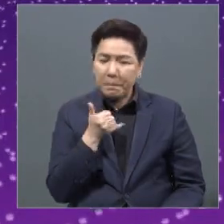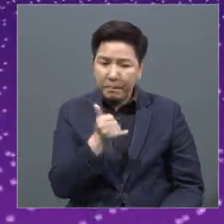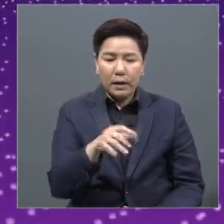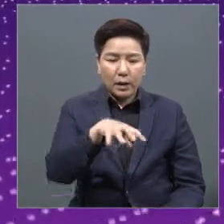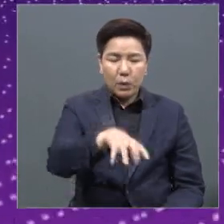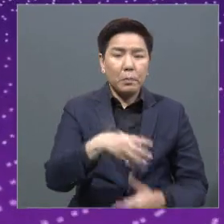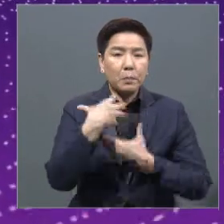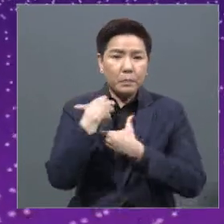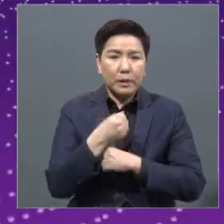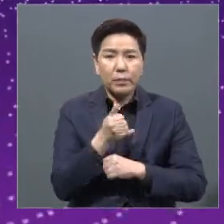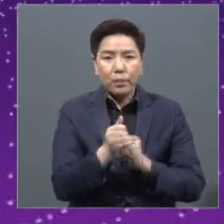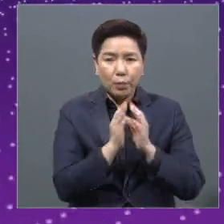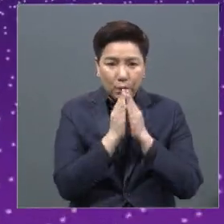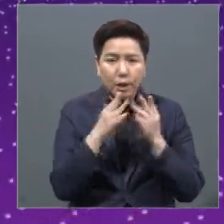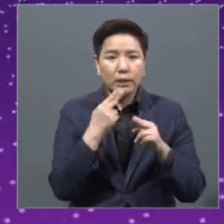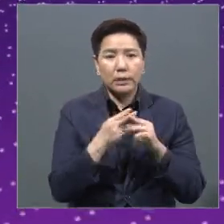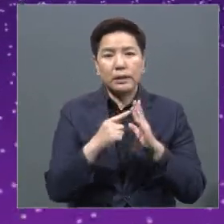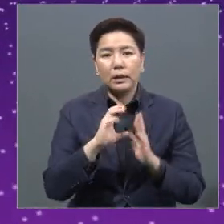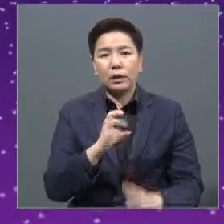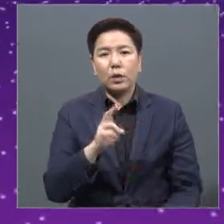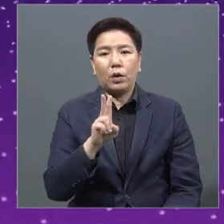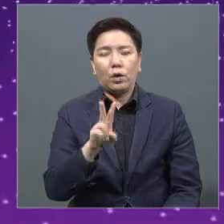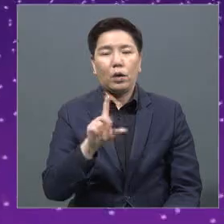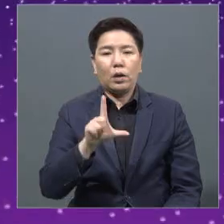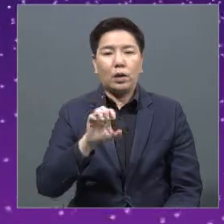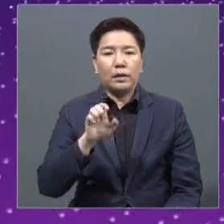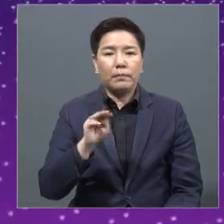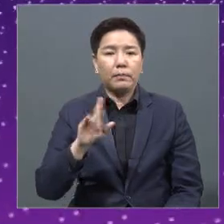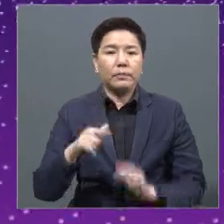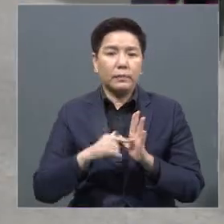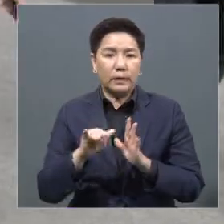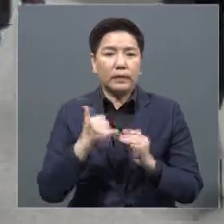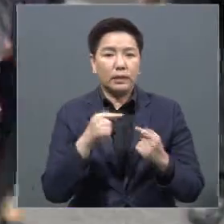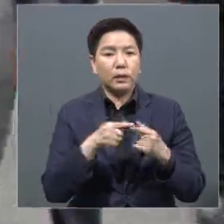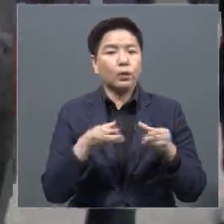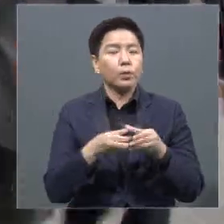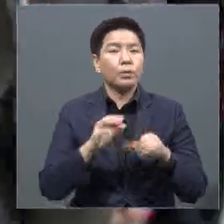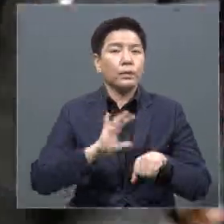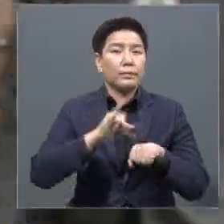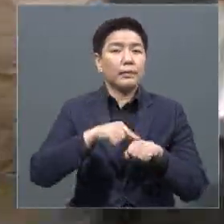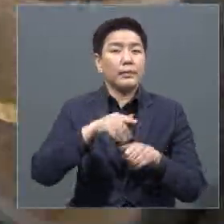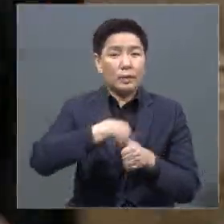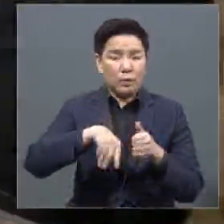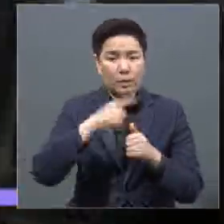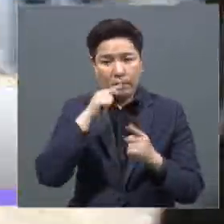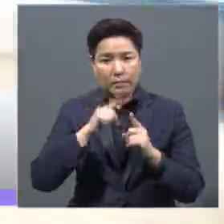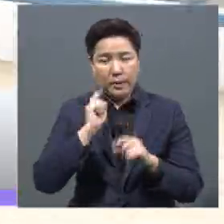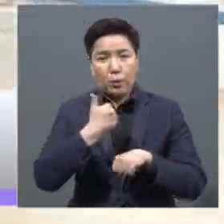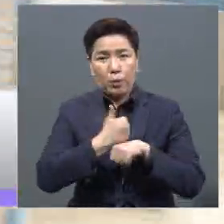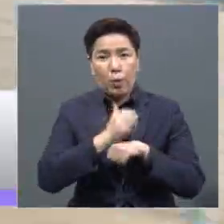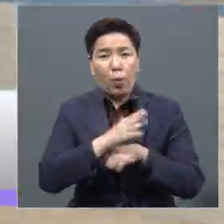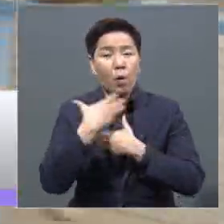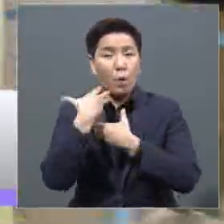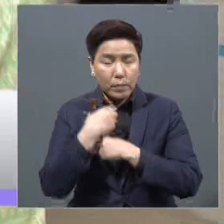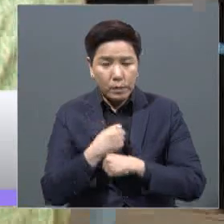ดียวกันล่าสุดก็คือนายเฉลิมชัยศรีอ่อนค่ะรัฐมนตรีว่าการกระทรวงทรัพยากรธรรมชาติและสิ่งแวดล้อมนะคะในฐานะหัวหน้าพรรคประชาธิ